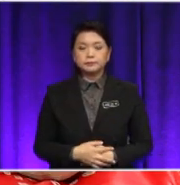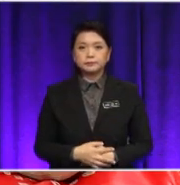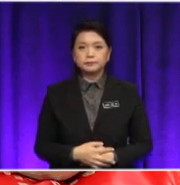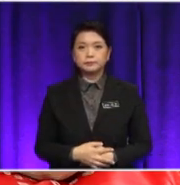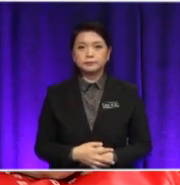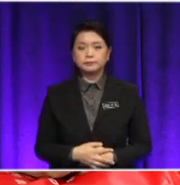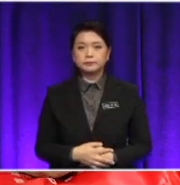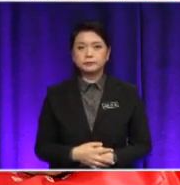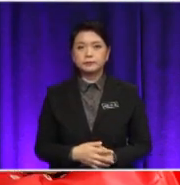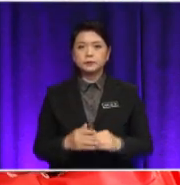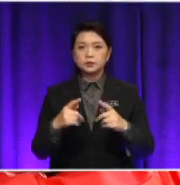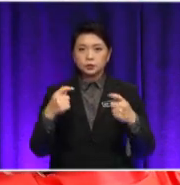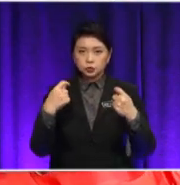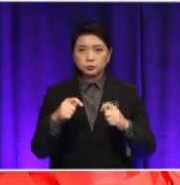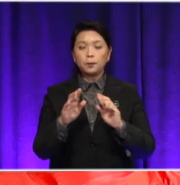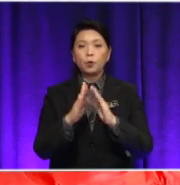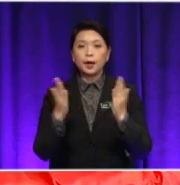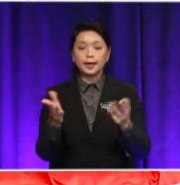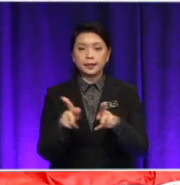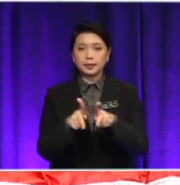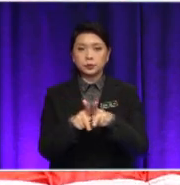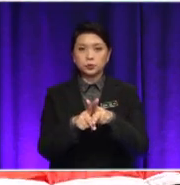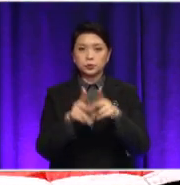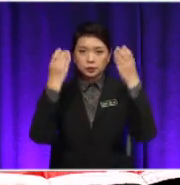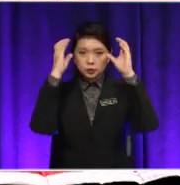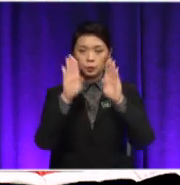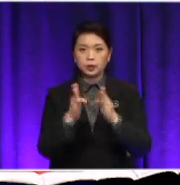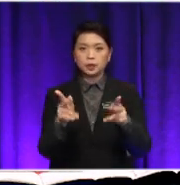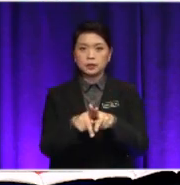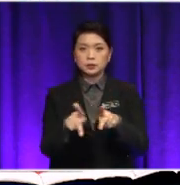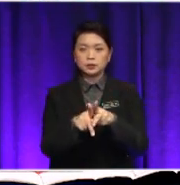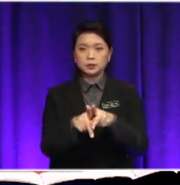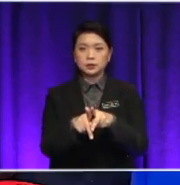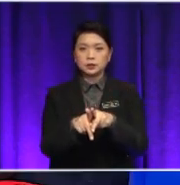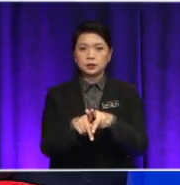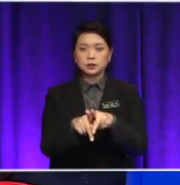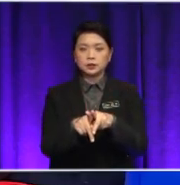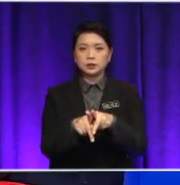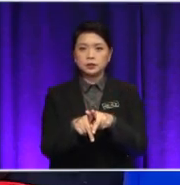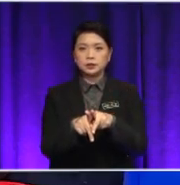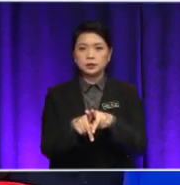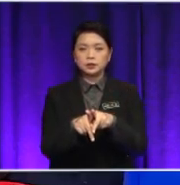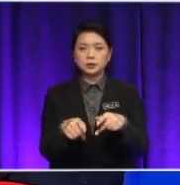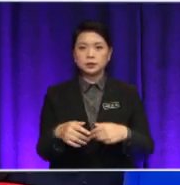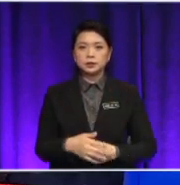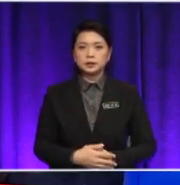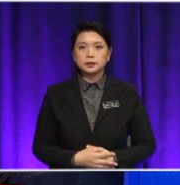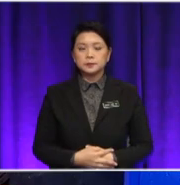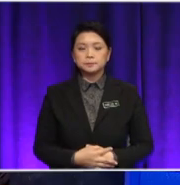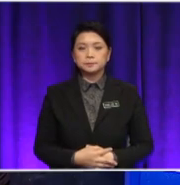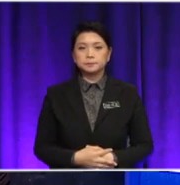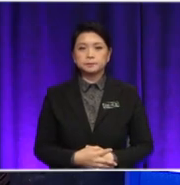Cikgu buka kasut ya? Boleh cikgu, boleh cikgu. Okay. Aduh, aduh, aduh, aduh. Pelan-pelan cikgu, pelan-pelan, pelan-pelan. Jangan kasar-kasar cikgu, sakit cikgu.